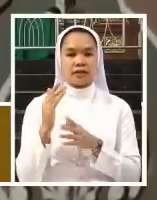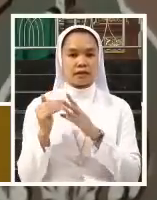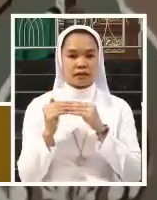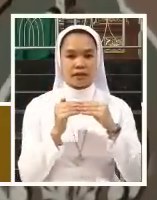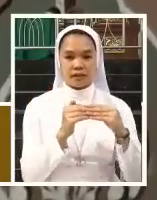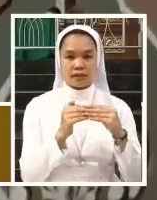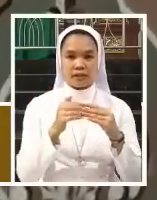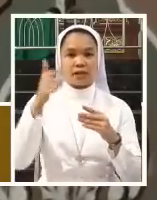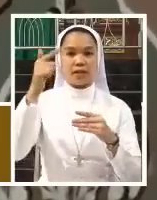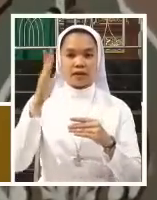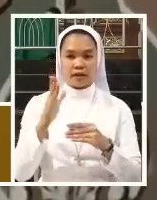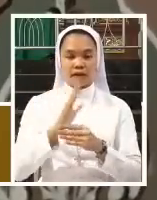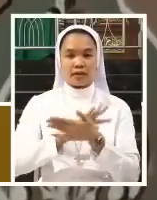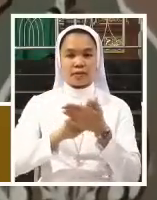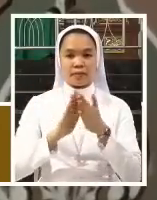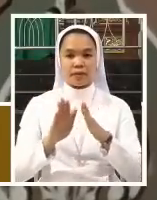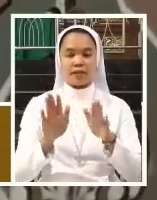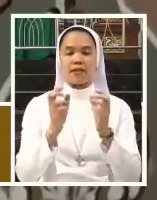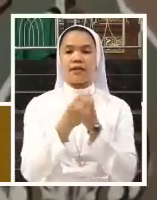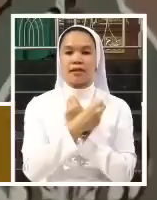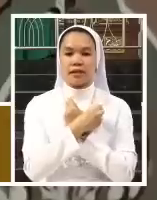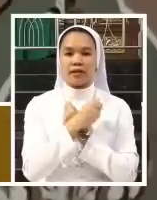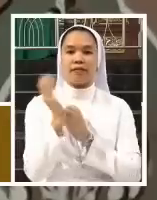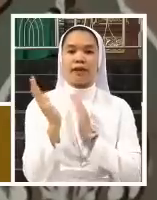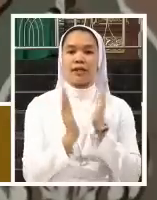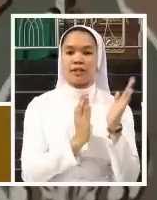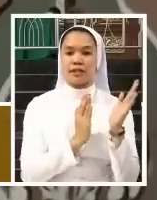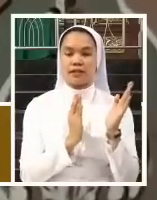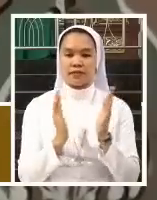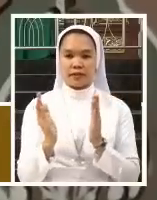of this loving service.